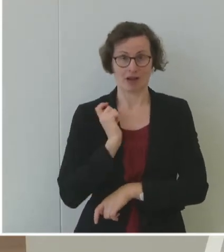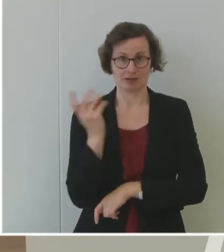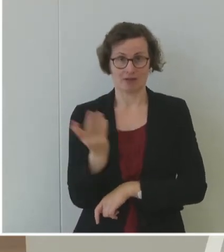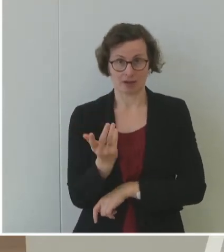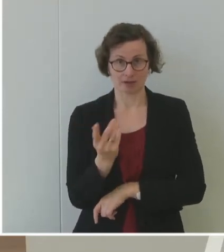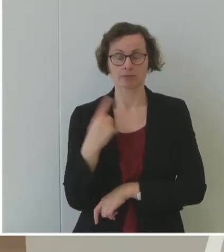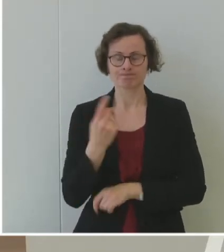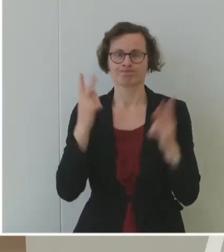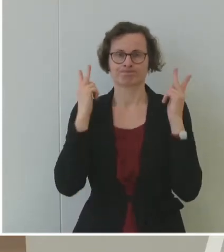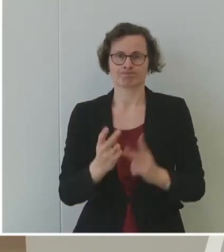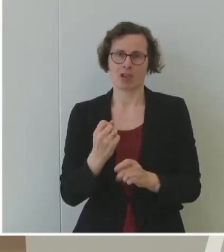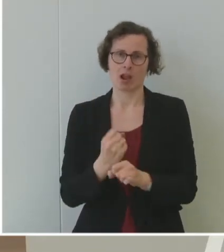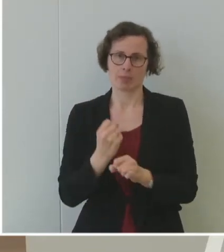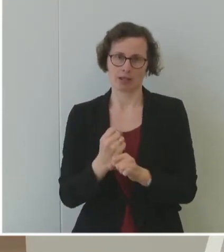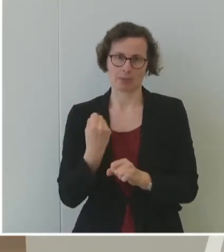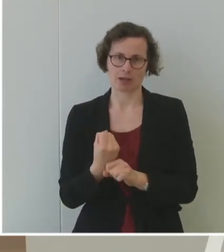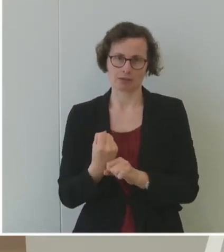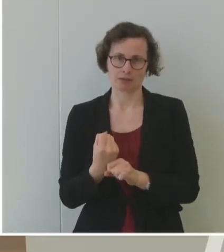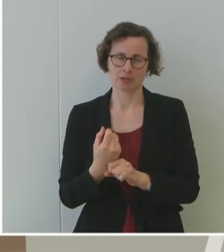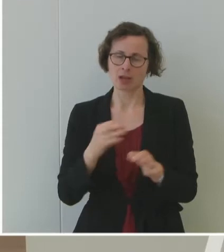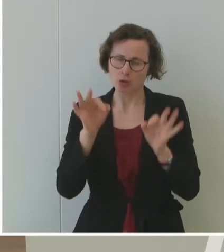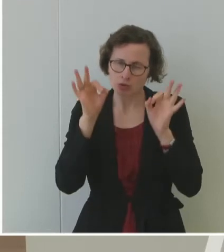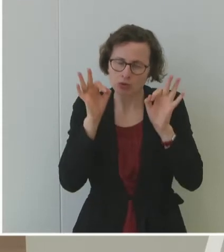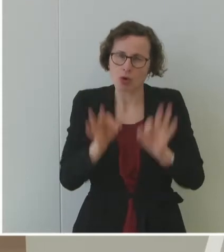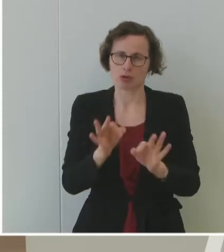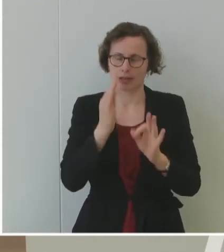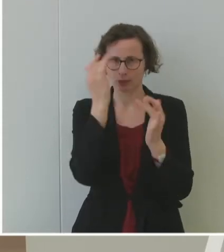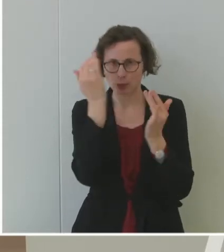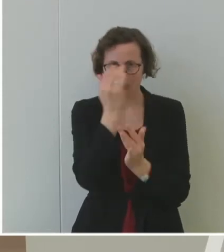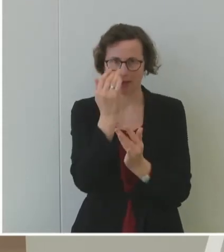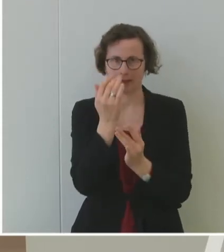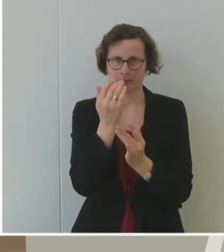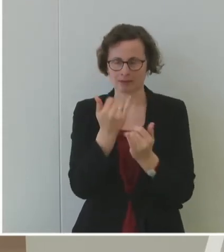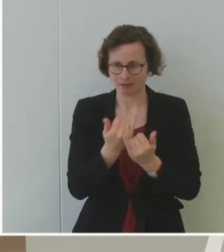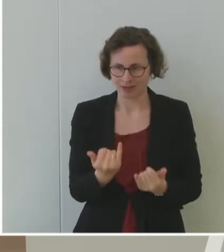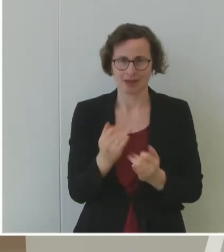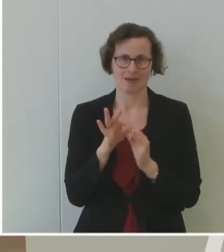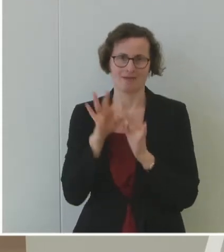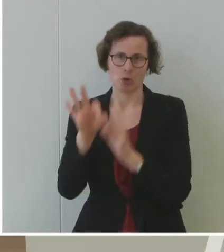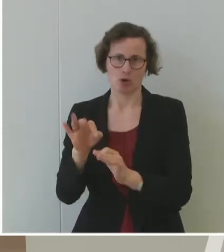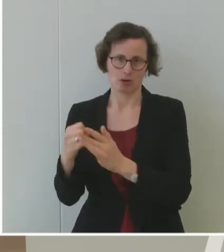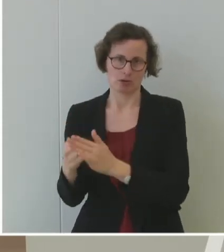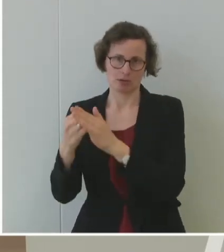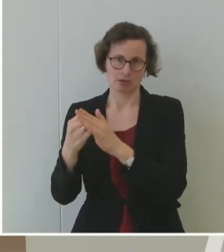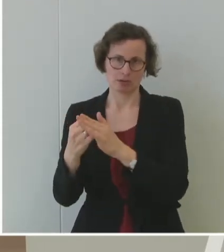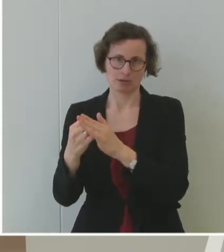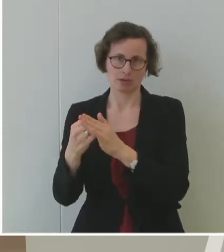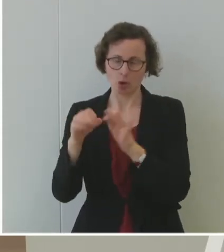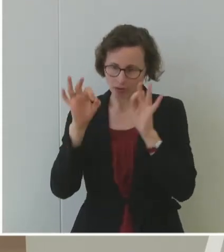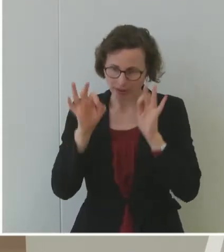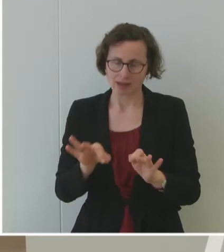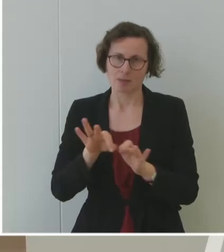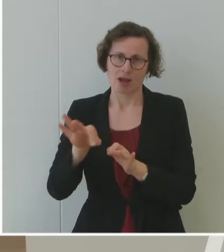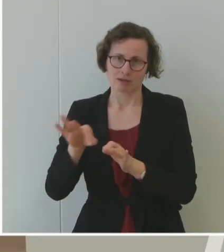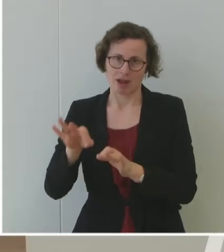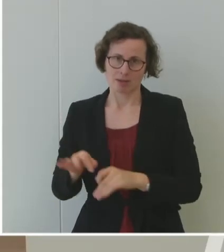wir unseren Job machen, dass wir uns konkret Gedanken machen und was auf die Beine stellen, um ihnen unter die Arme zu greifen. Und das heißt